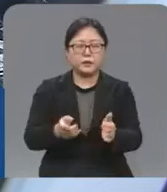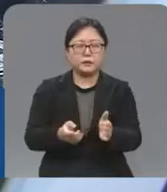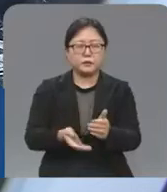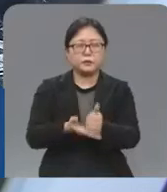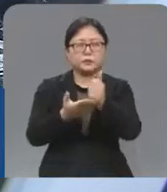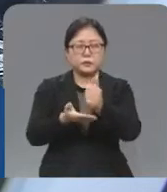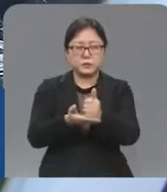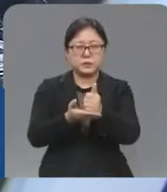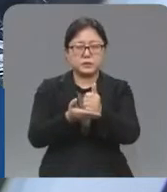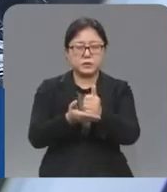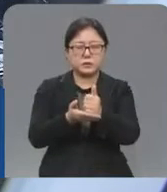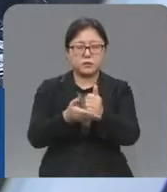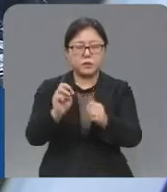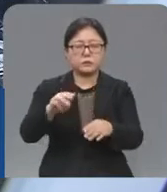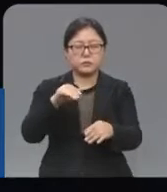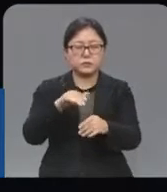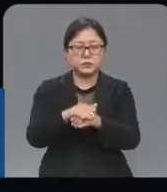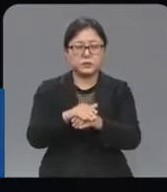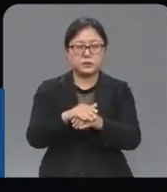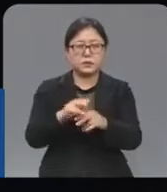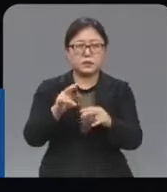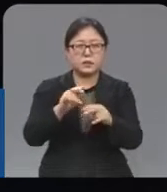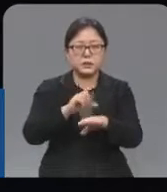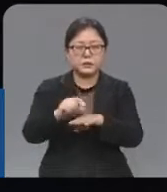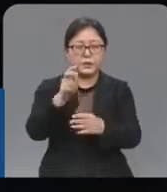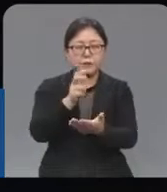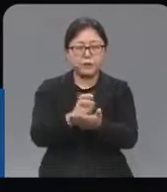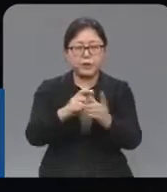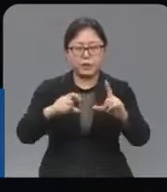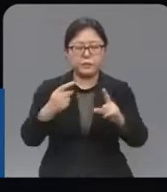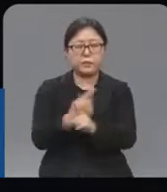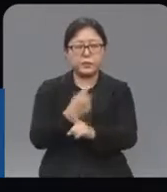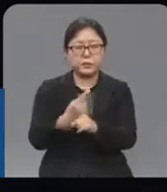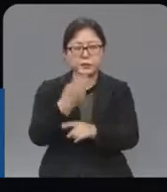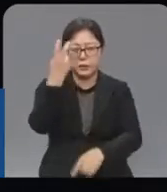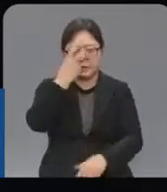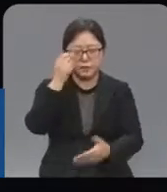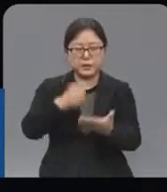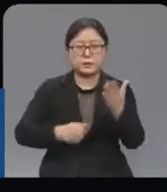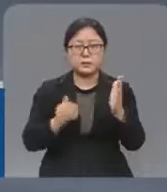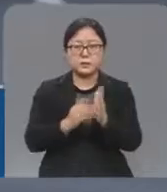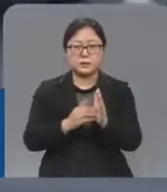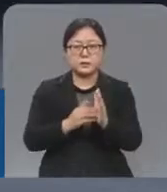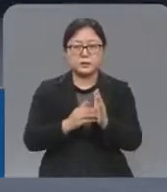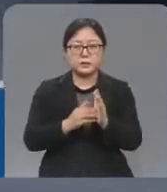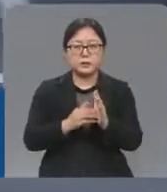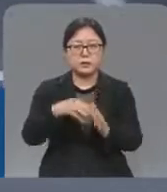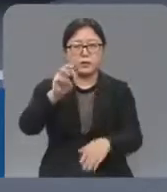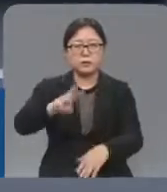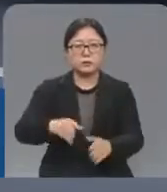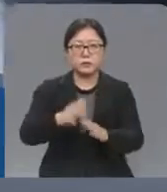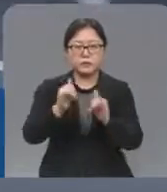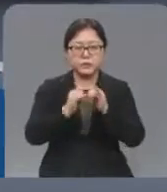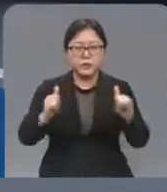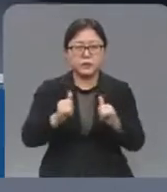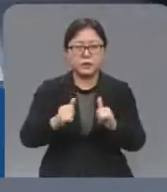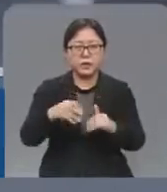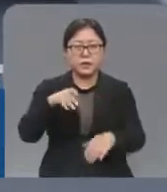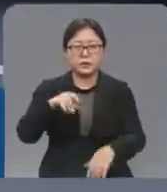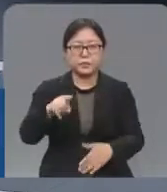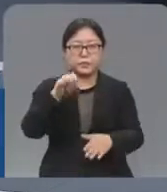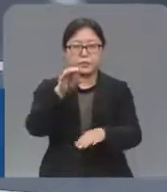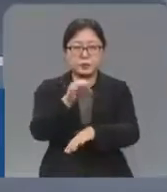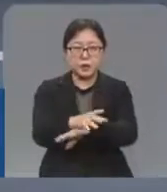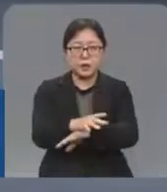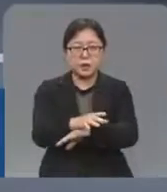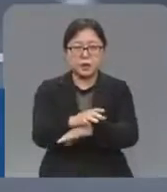내용이 담긴 광주 형 일자리 지원에 관한 조례 일부 개정 안 을 심의 의결했습니다 이에 따라 광주 시민이 캐스터를 사고